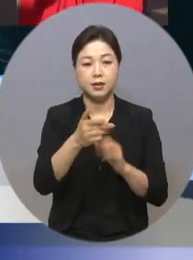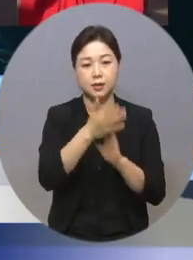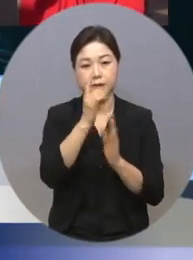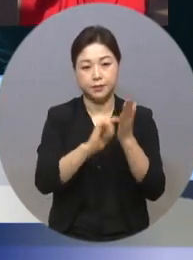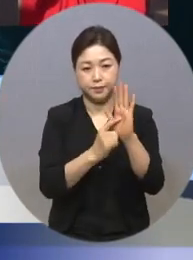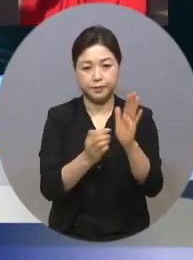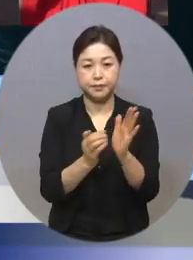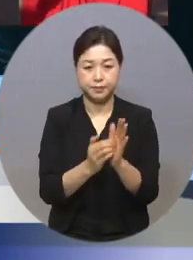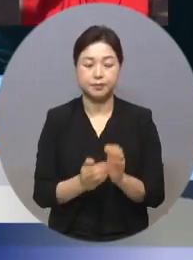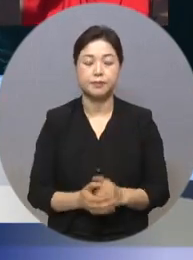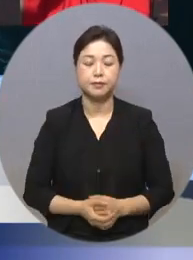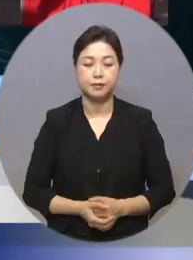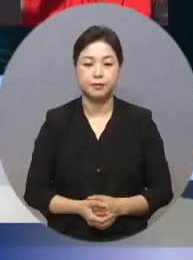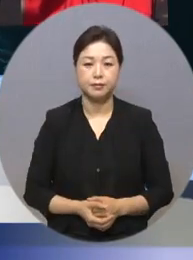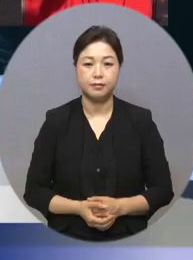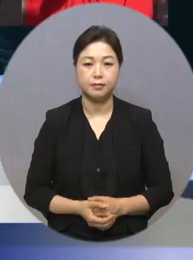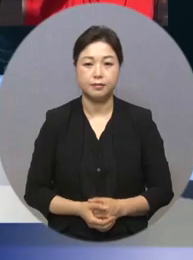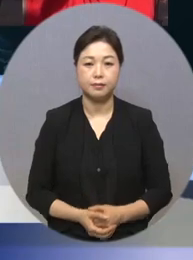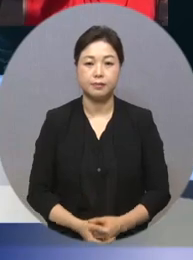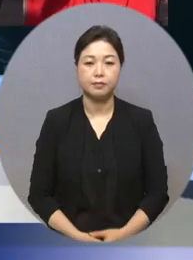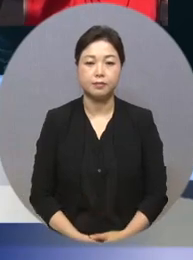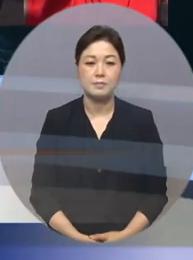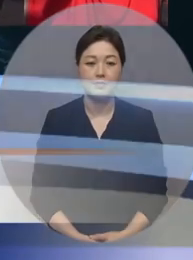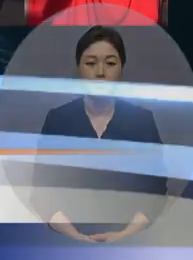개최됐습니다. 보도에 이종석 기자입니다.